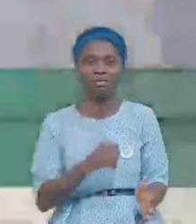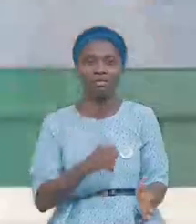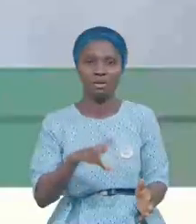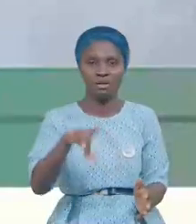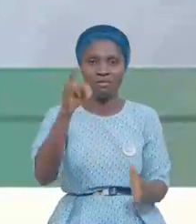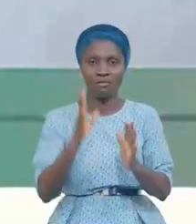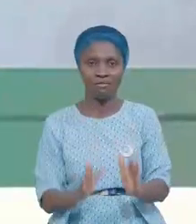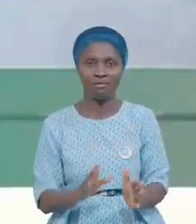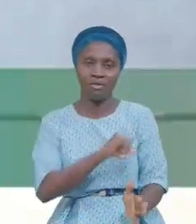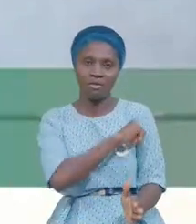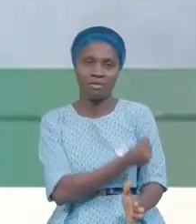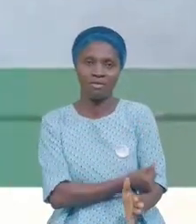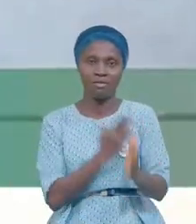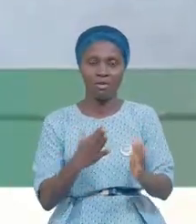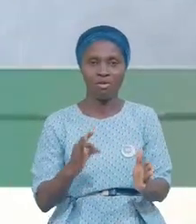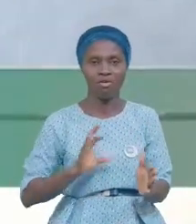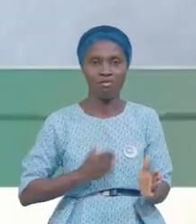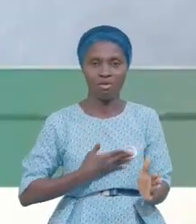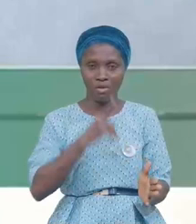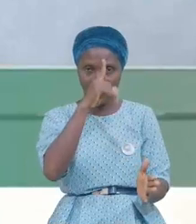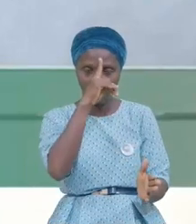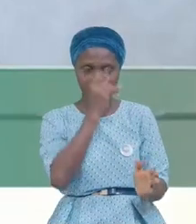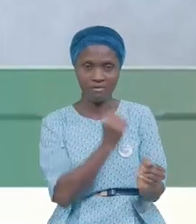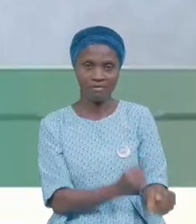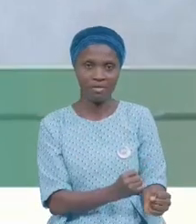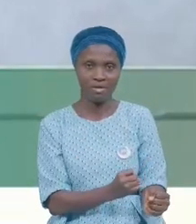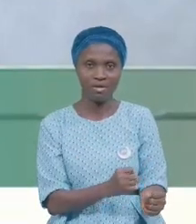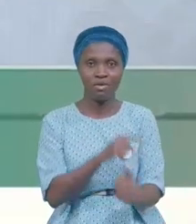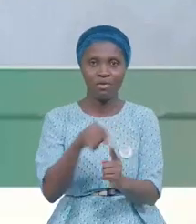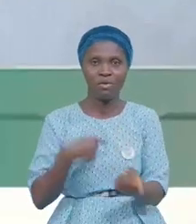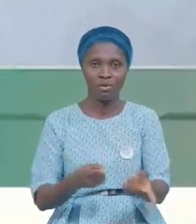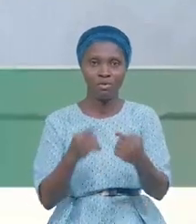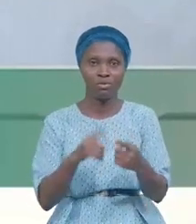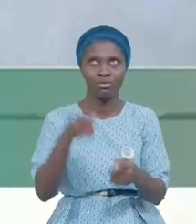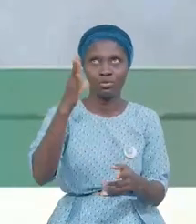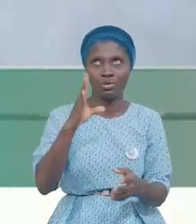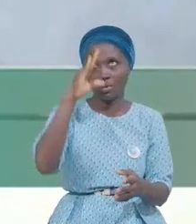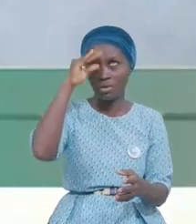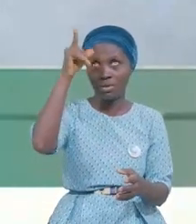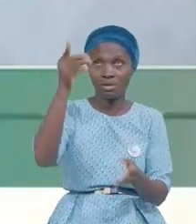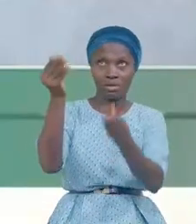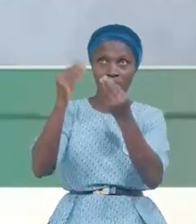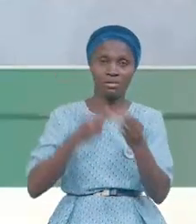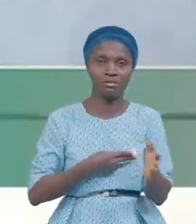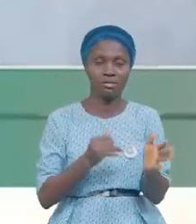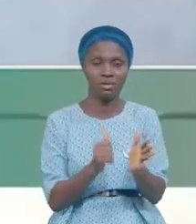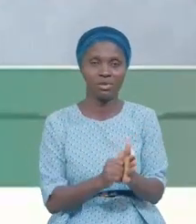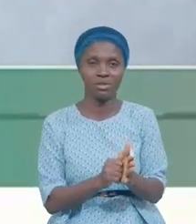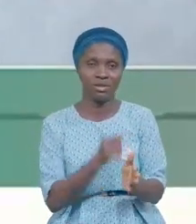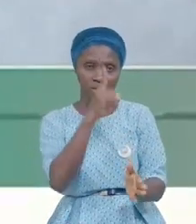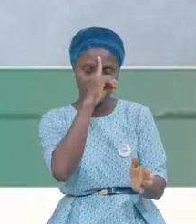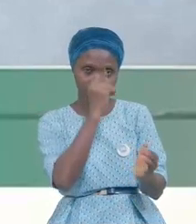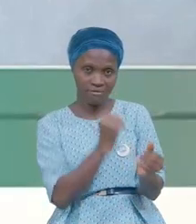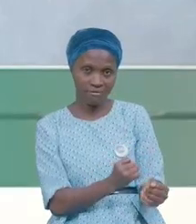le même hier, aujourd'hui, et quand nous venons à lui, le don de foi, afin que nous puissions